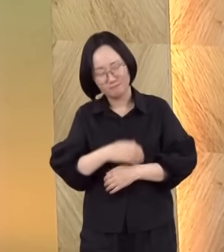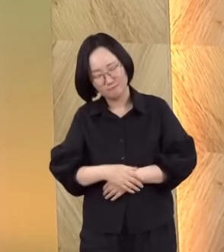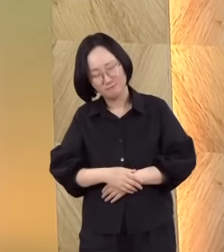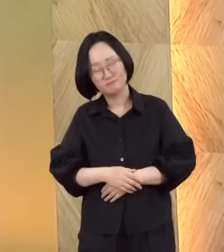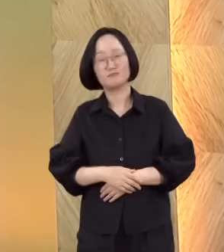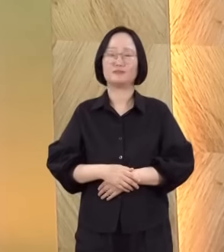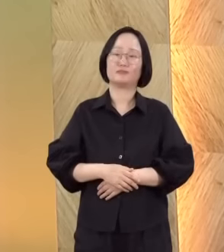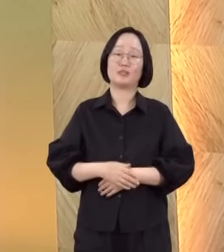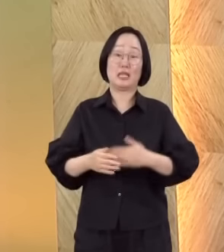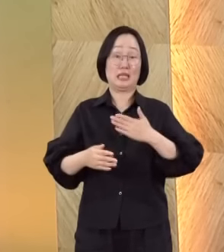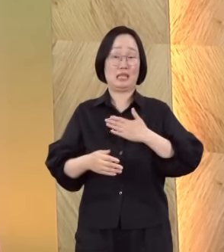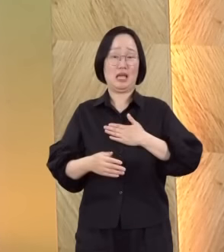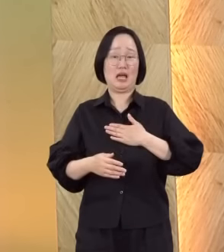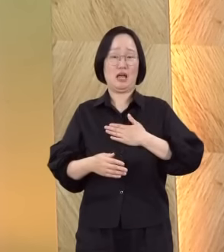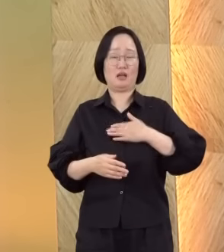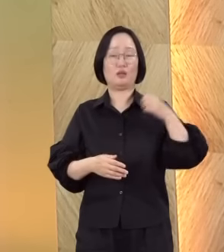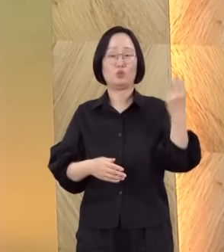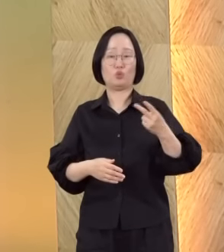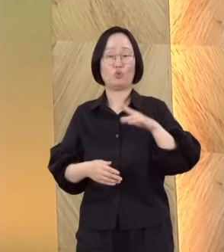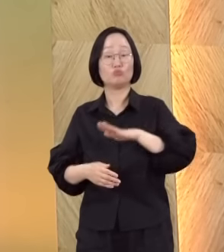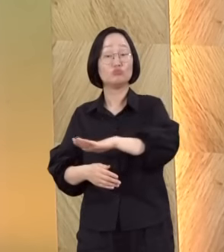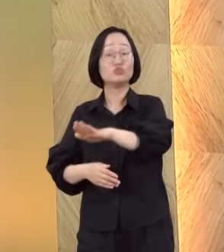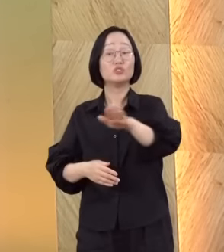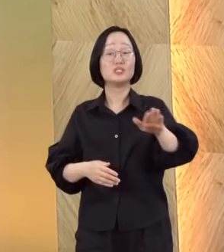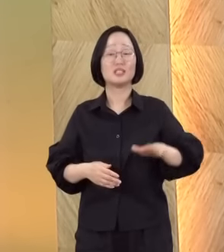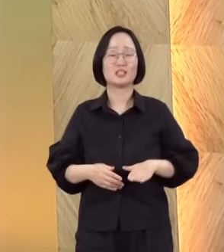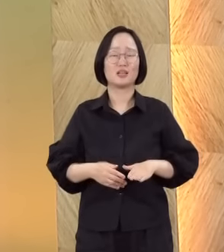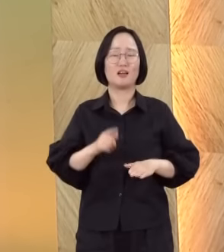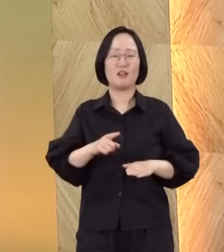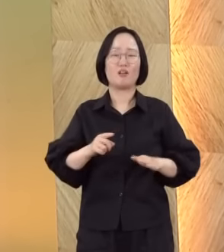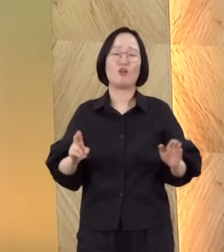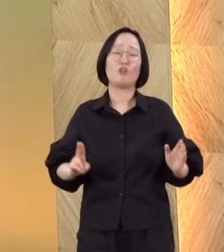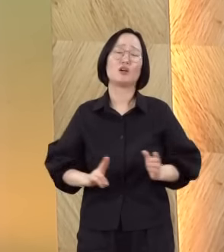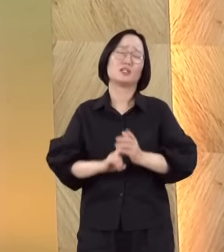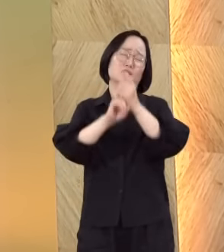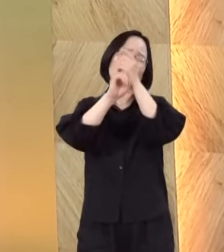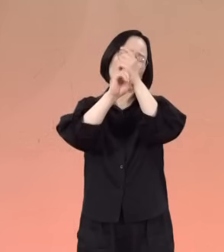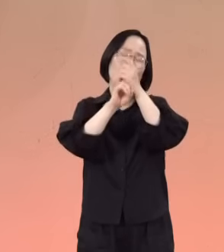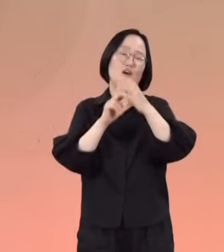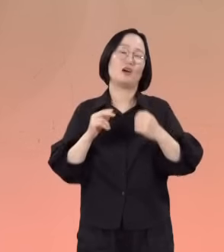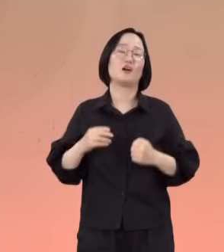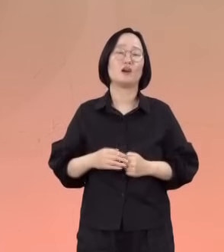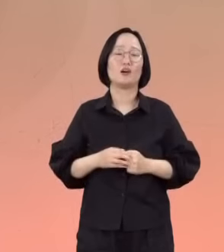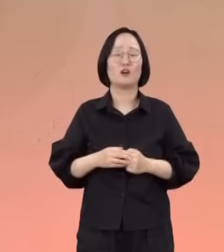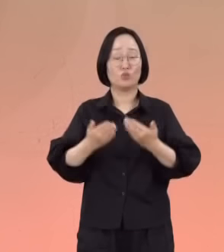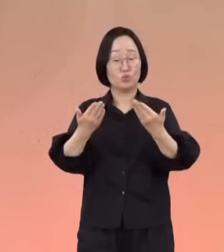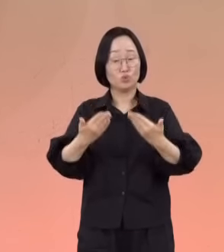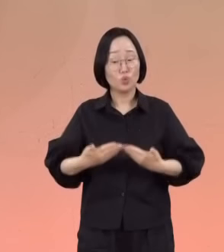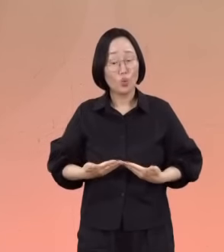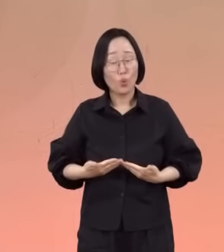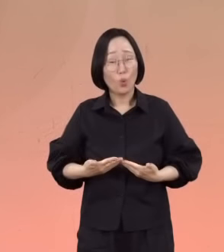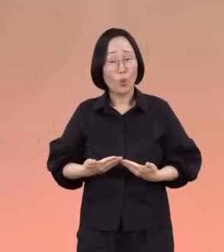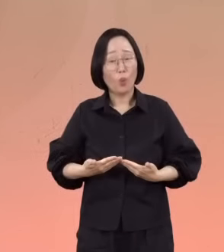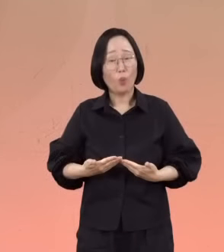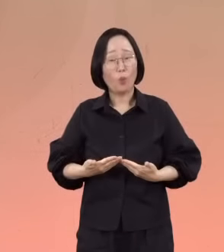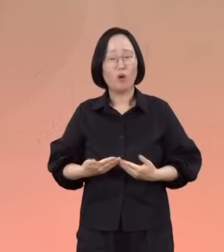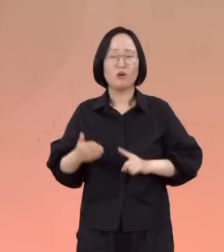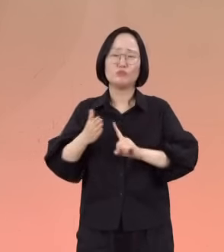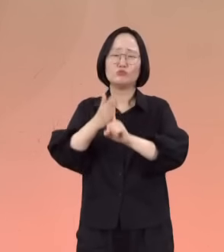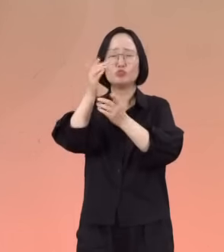나에게 우리에게 이런 기적을 주시는가 부처님은 어떤